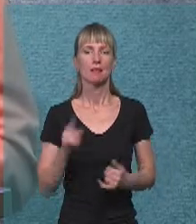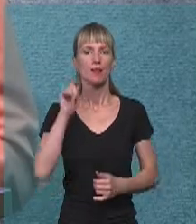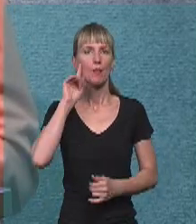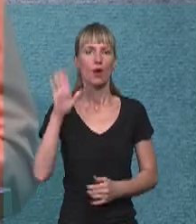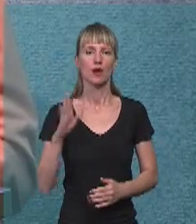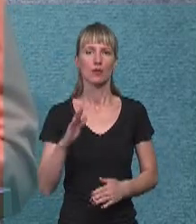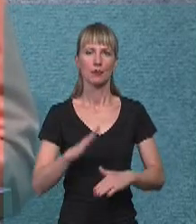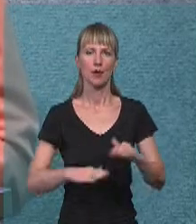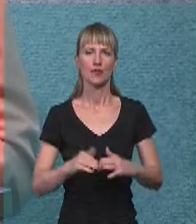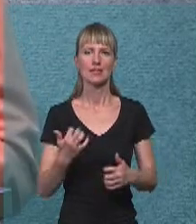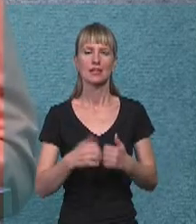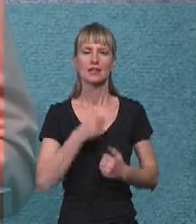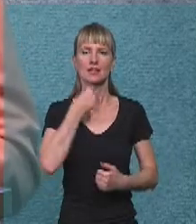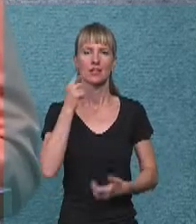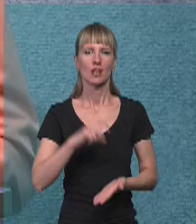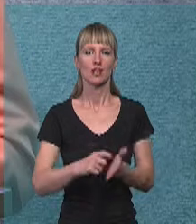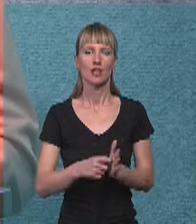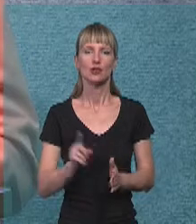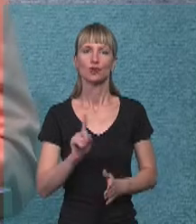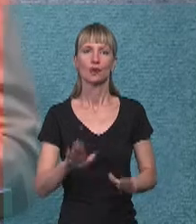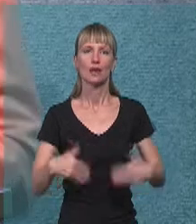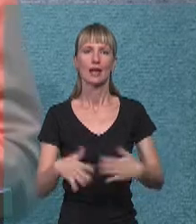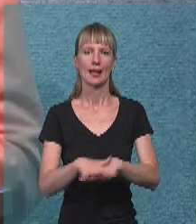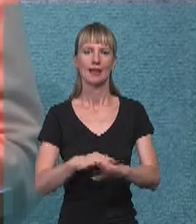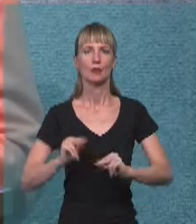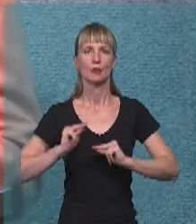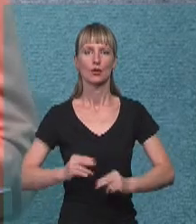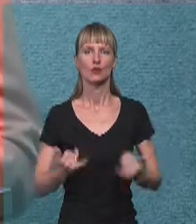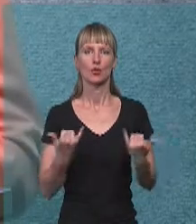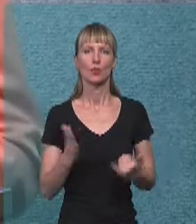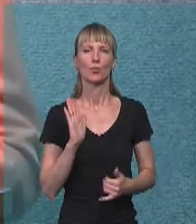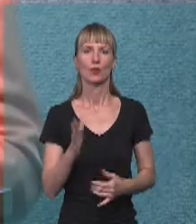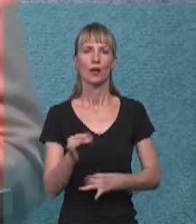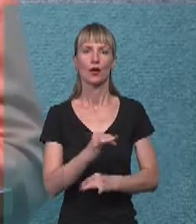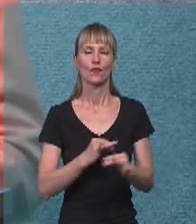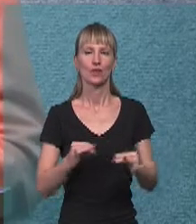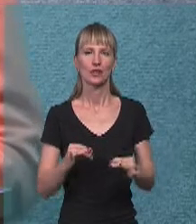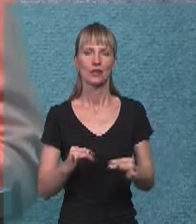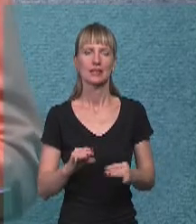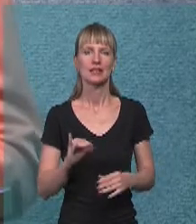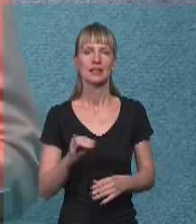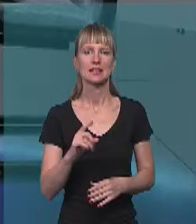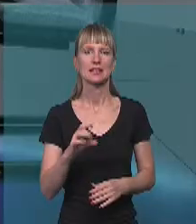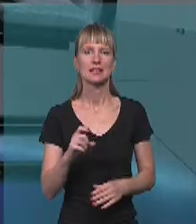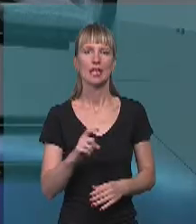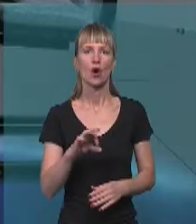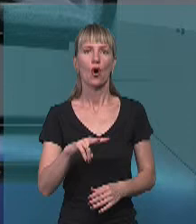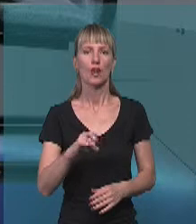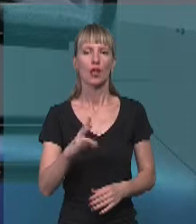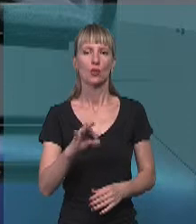найпопулярніші спеціальності серед старшокласників та що пропонує ринок праці. Сьогодні ми будемо говорити із Оленою